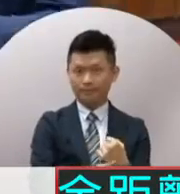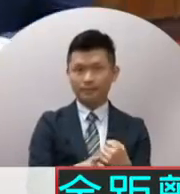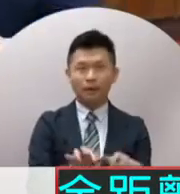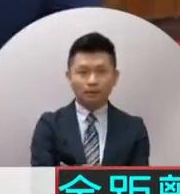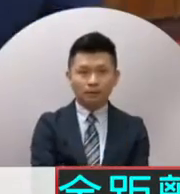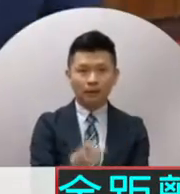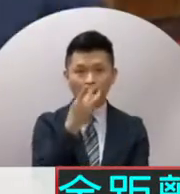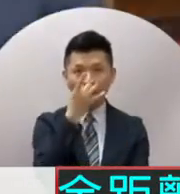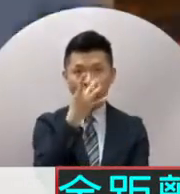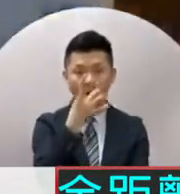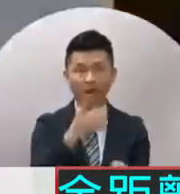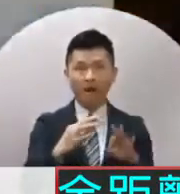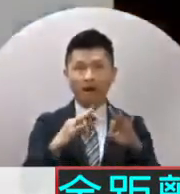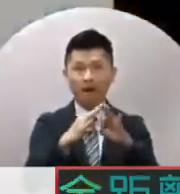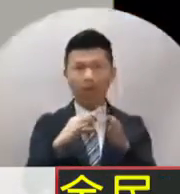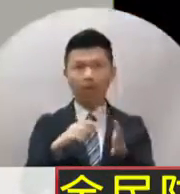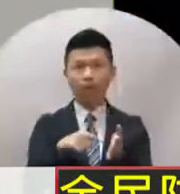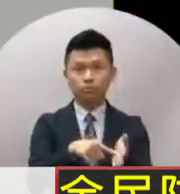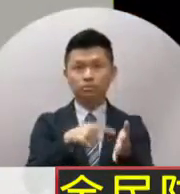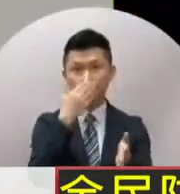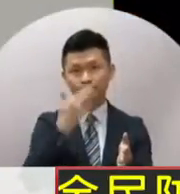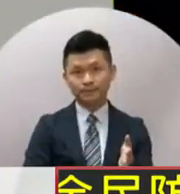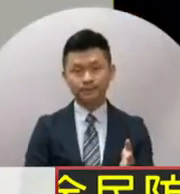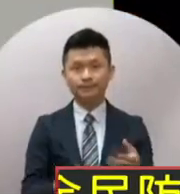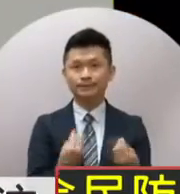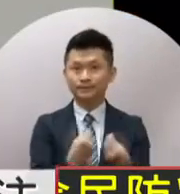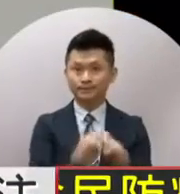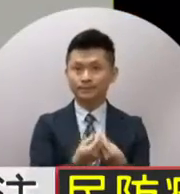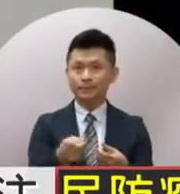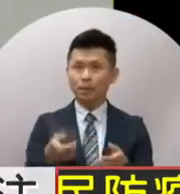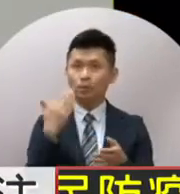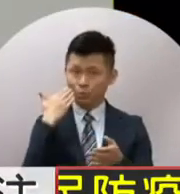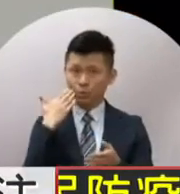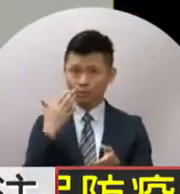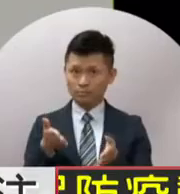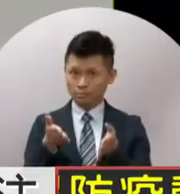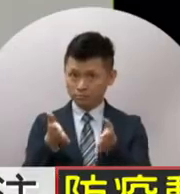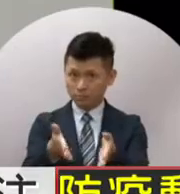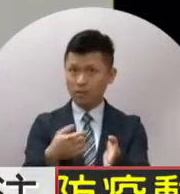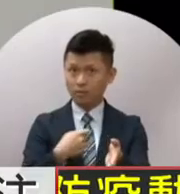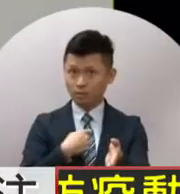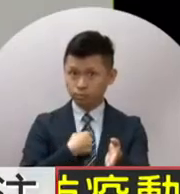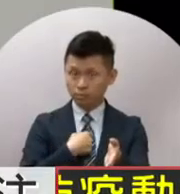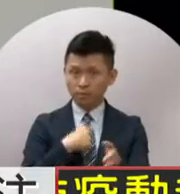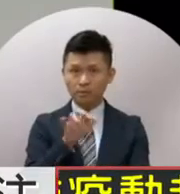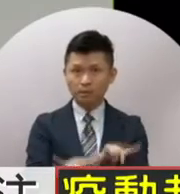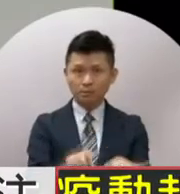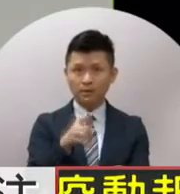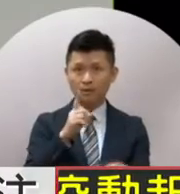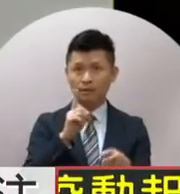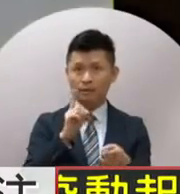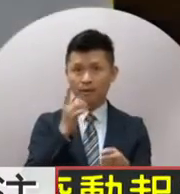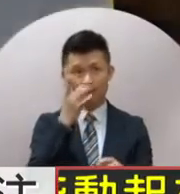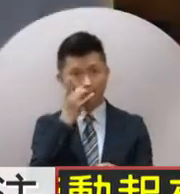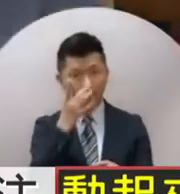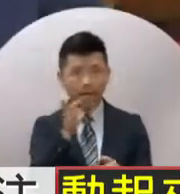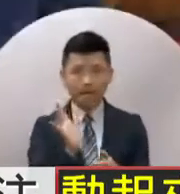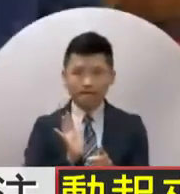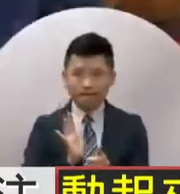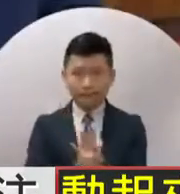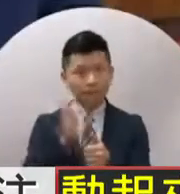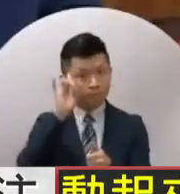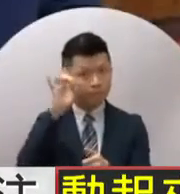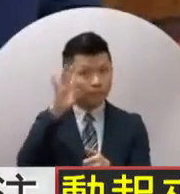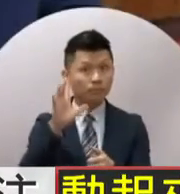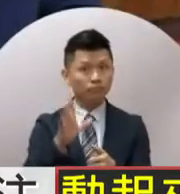拍袂出来，总无多开好，安尼足奇怪。啊，咱既然要向这个方向去行，无多拍入边文字甲生出来，应该毋是足